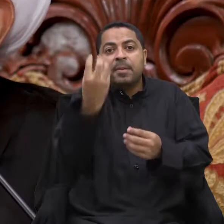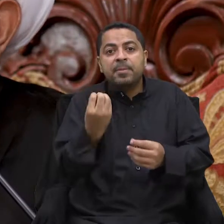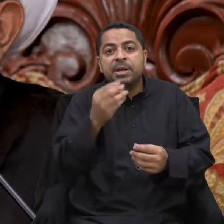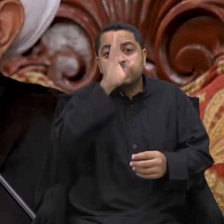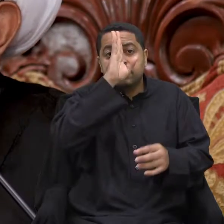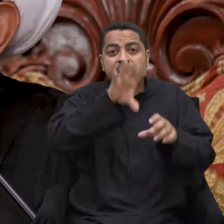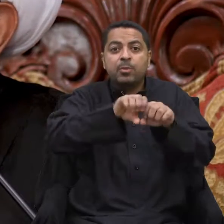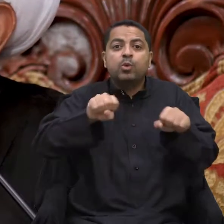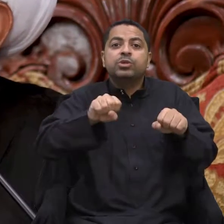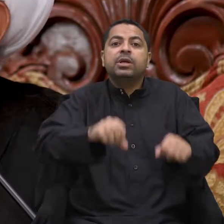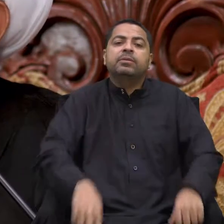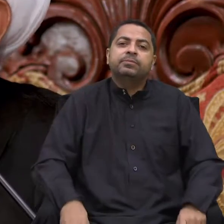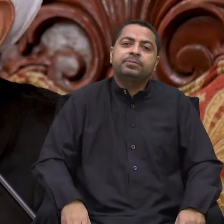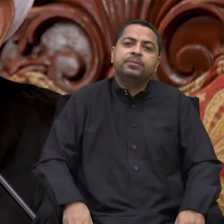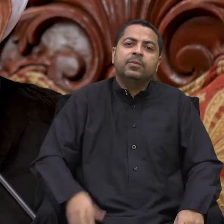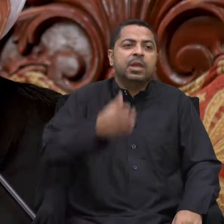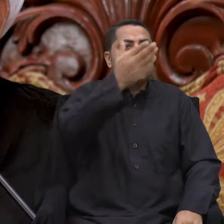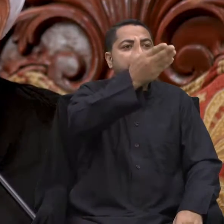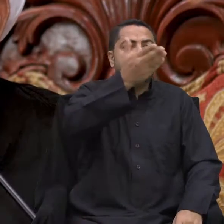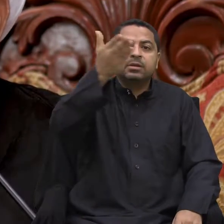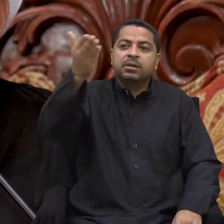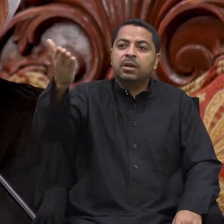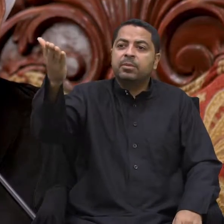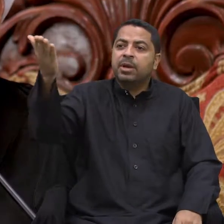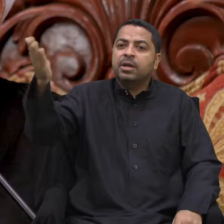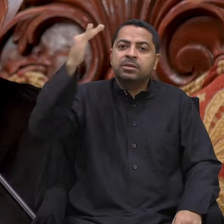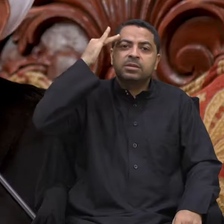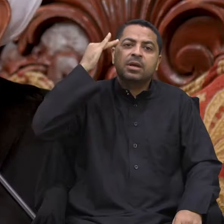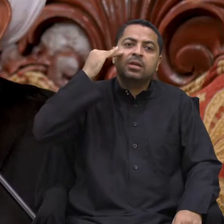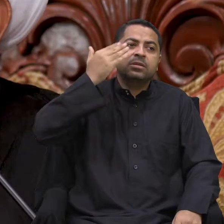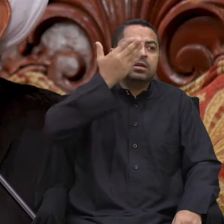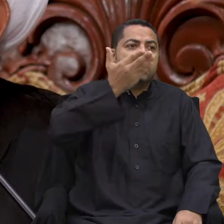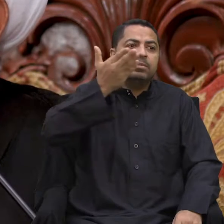أيها الأحباب، أيها الأفاضل والكريمات،